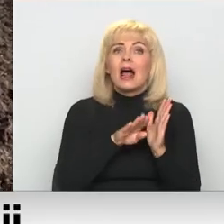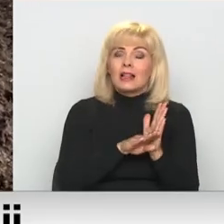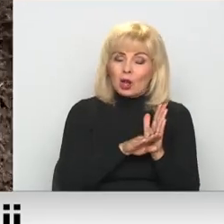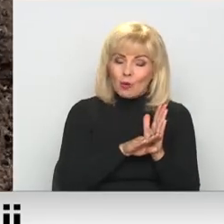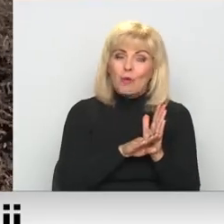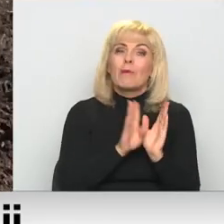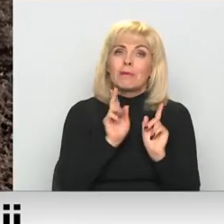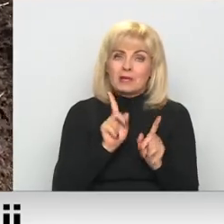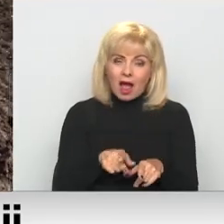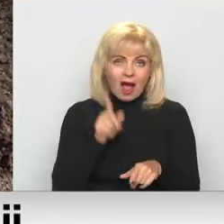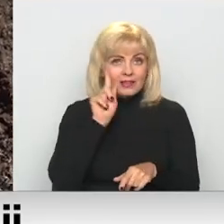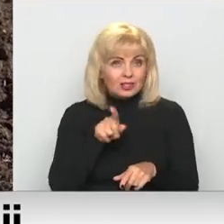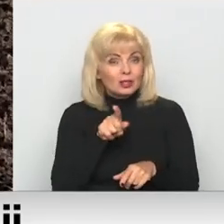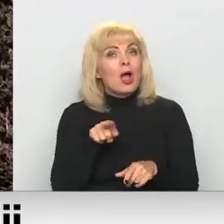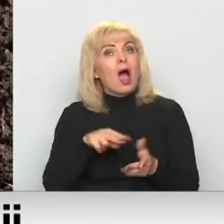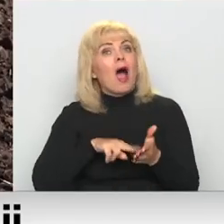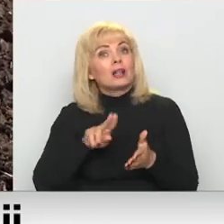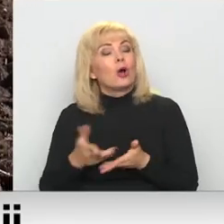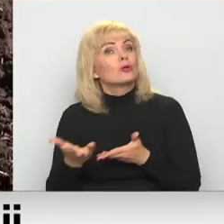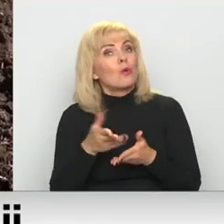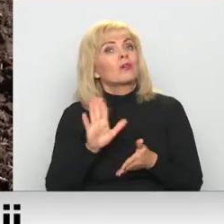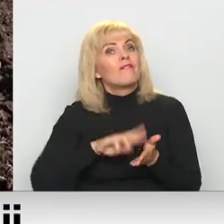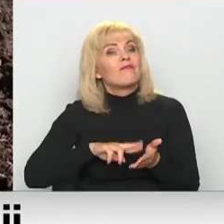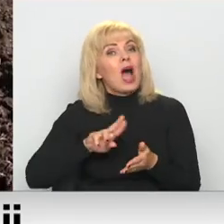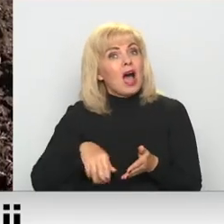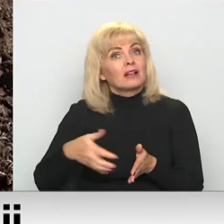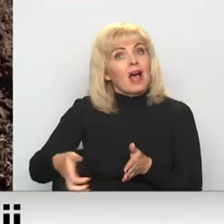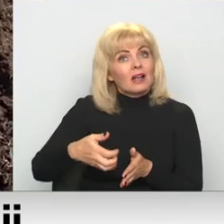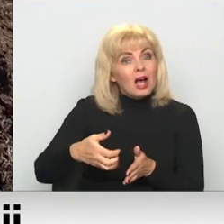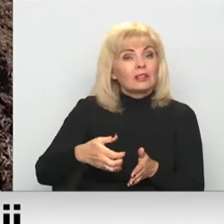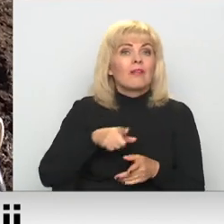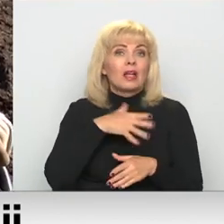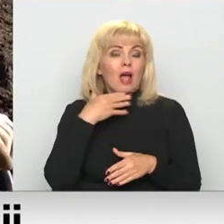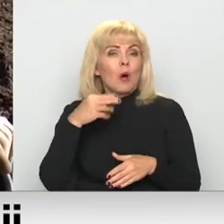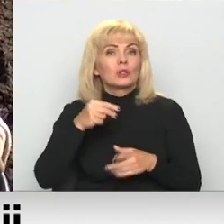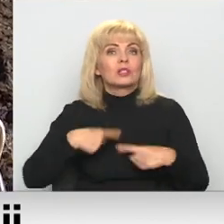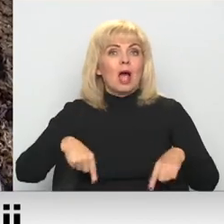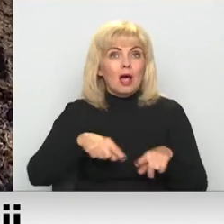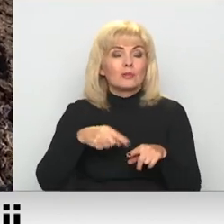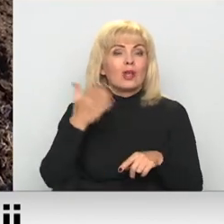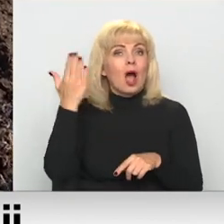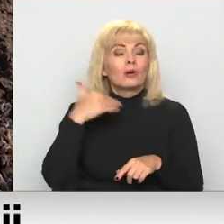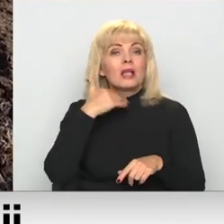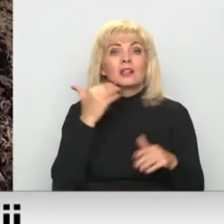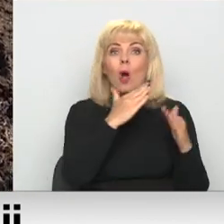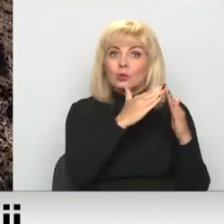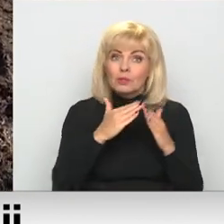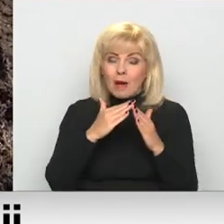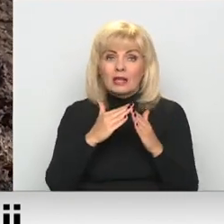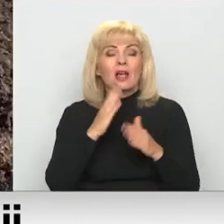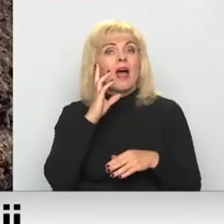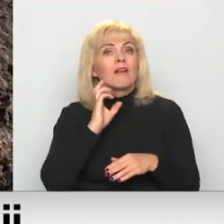uzmanīgam. Jāzina, kur drīkst rakt, kur nē. Jā, bet man daudz savas zemes. Tur bija kādreiz daudz māju, ir vecas